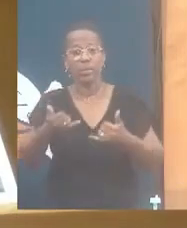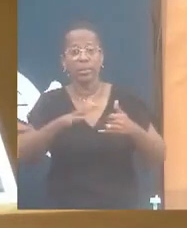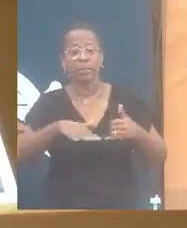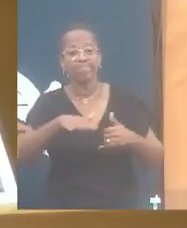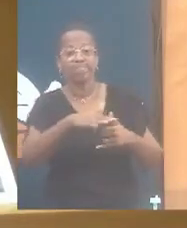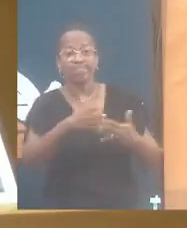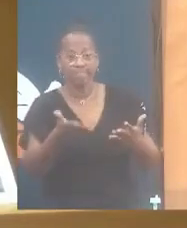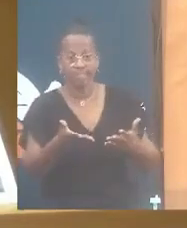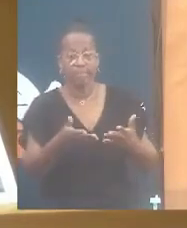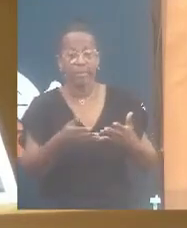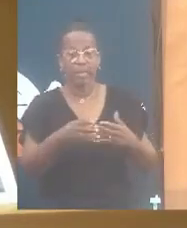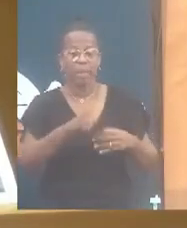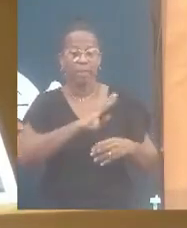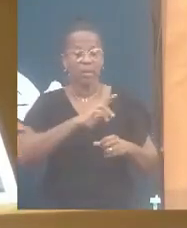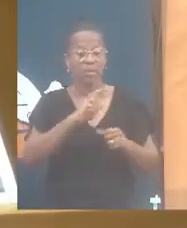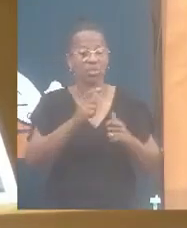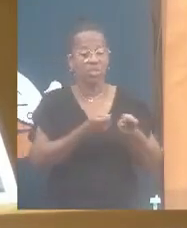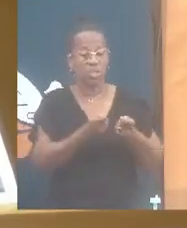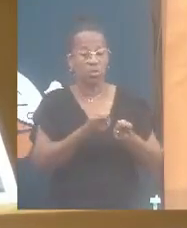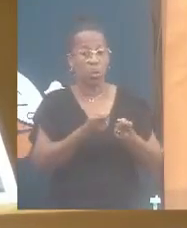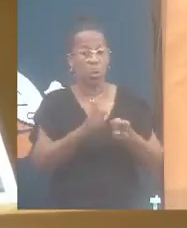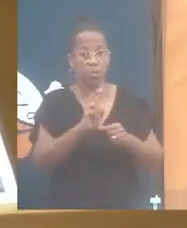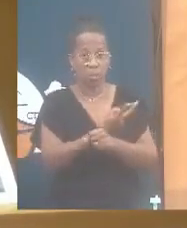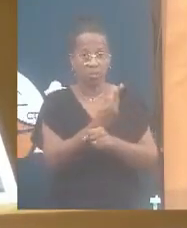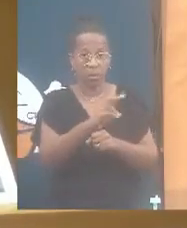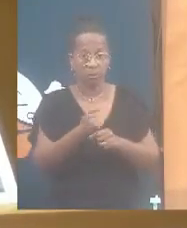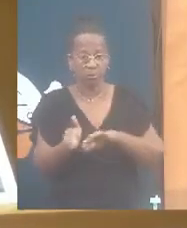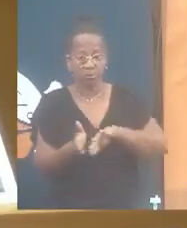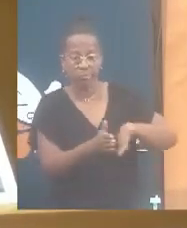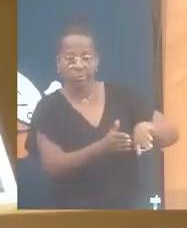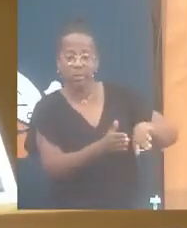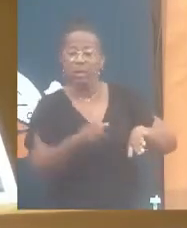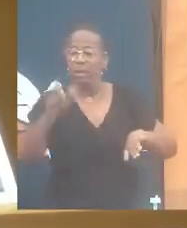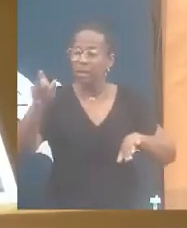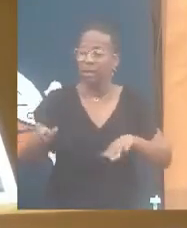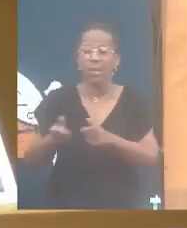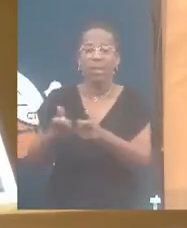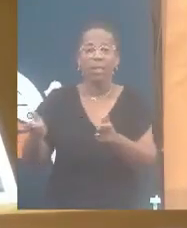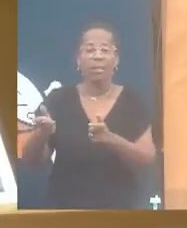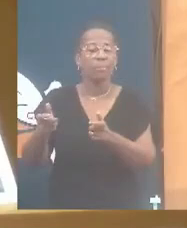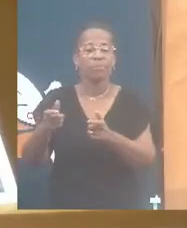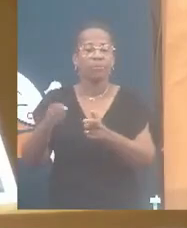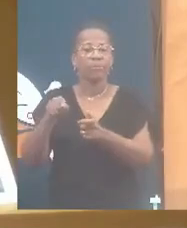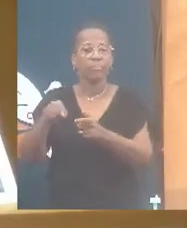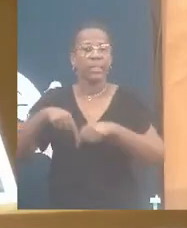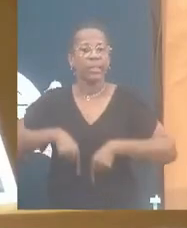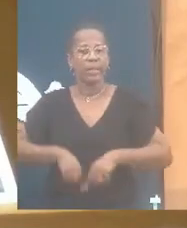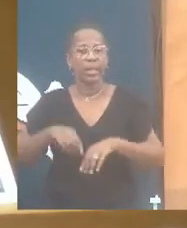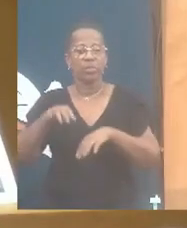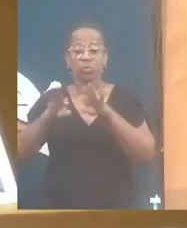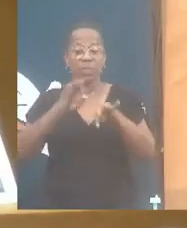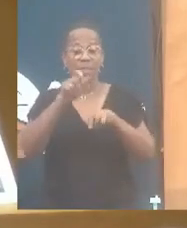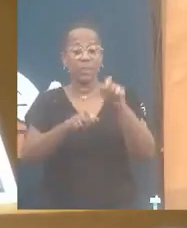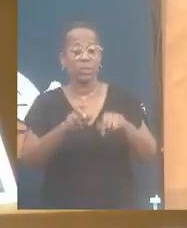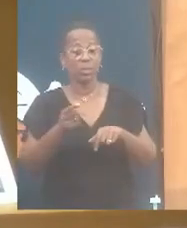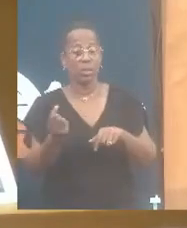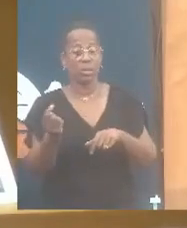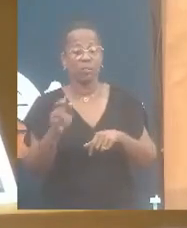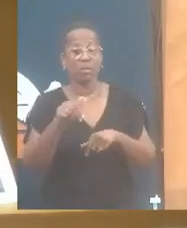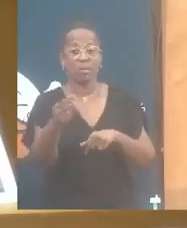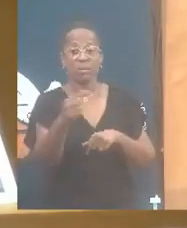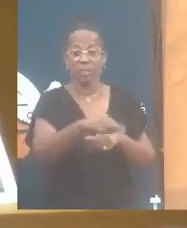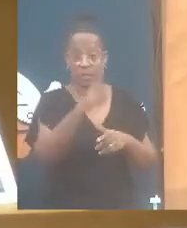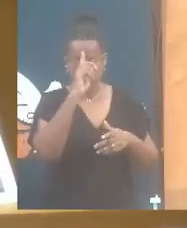de leur mauvaise gestion, est mis sur le côté. C'est des technocrates nommés par l'État qui vont venir gérer cela et donner des